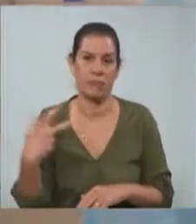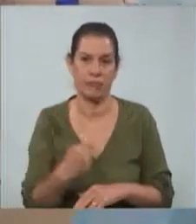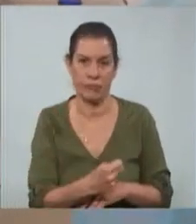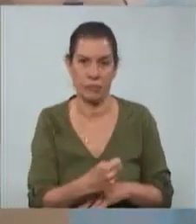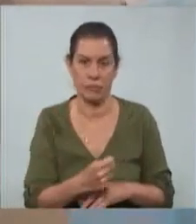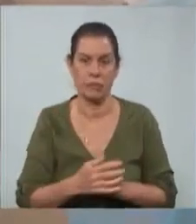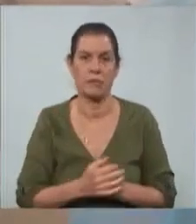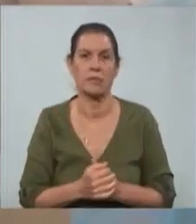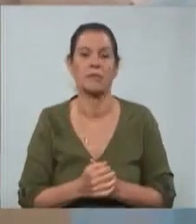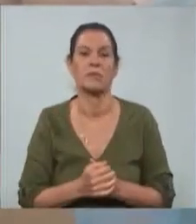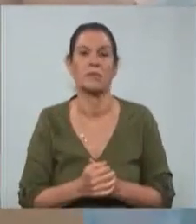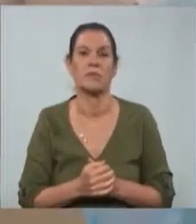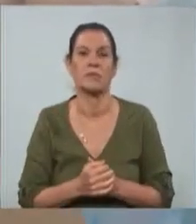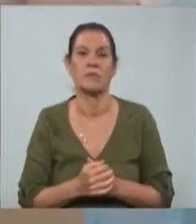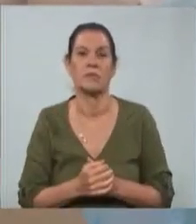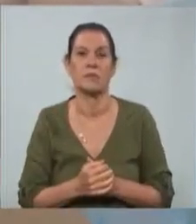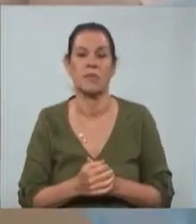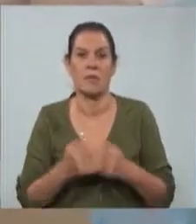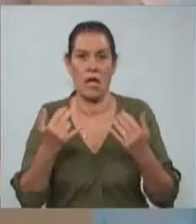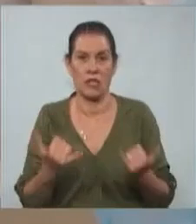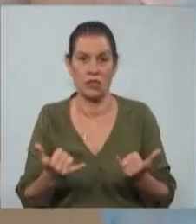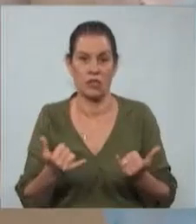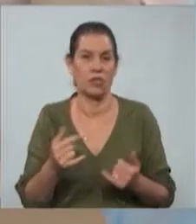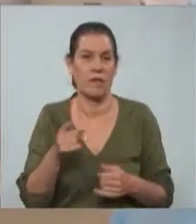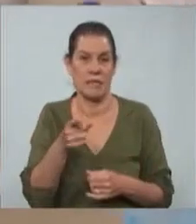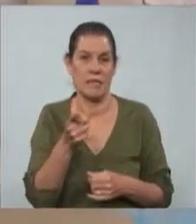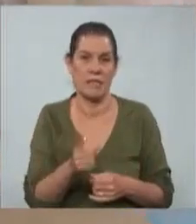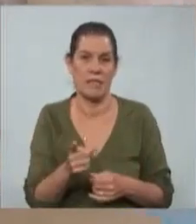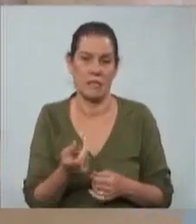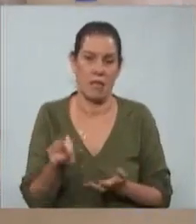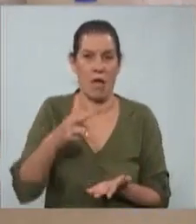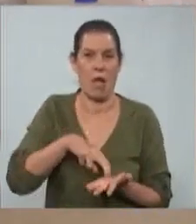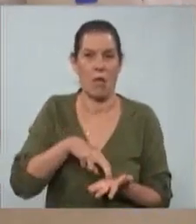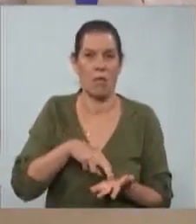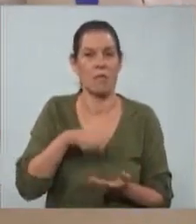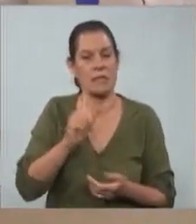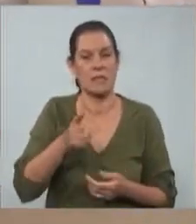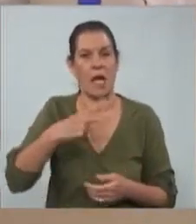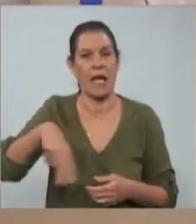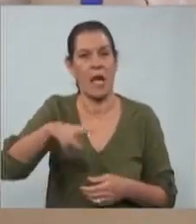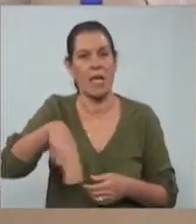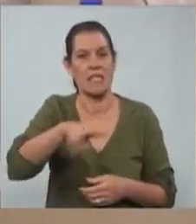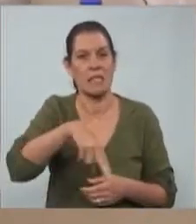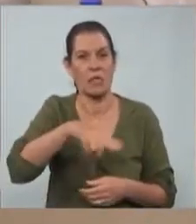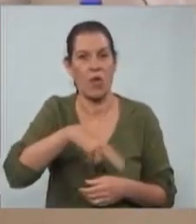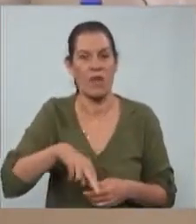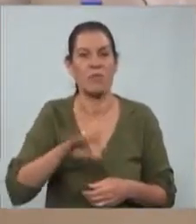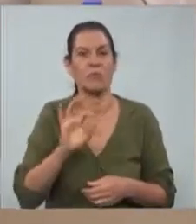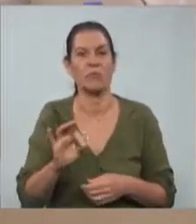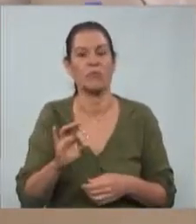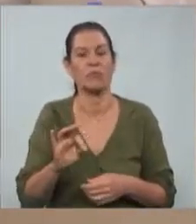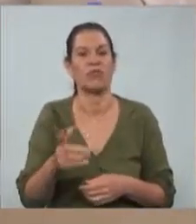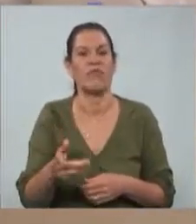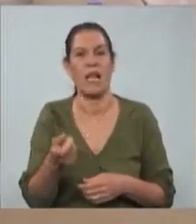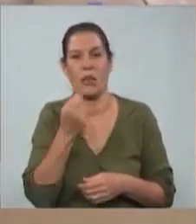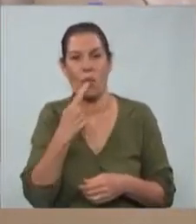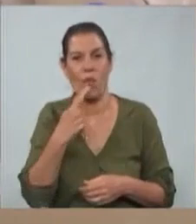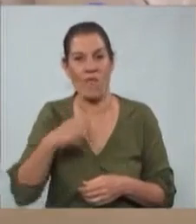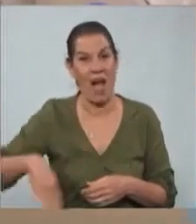ואנחנו עכשיו הדס צריכה לקום, היא צריכה להסתובב, כדי שהתרופה תגיע כמה שיותר